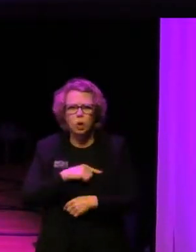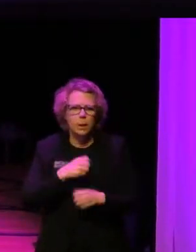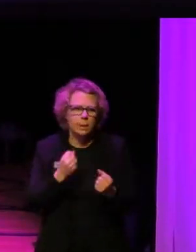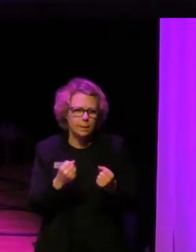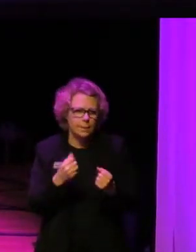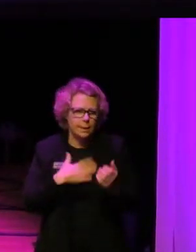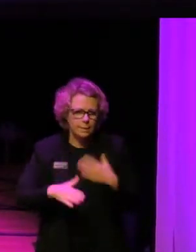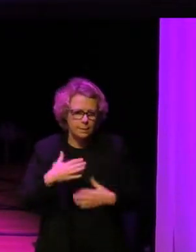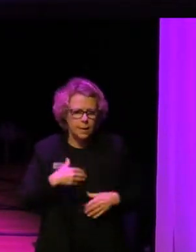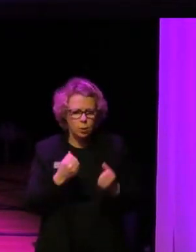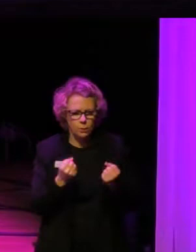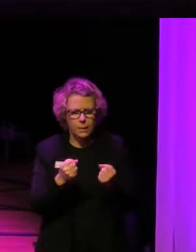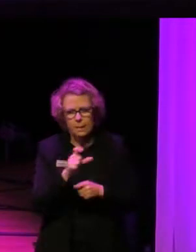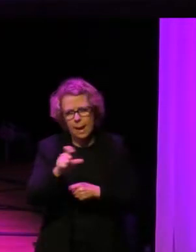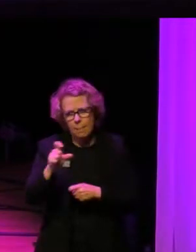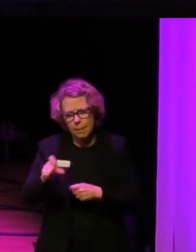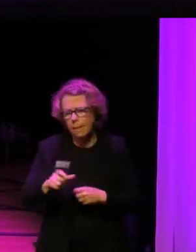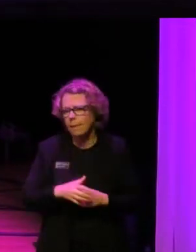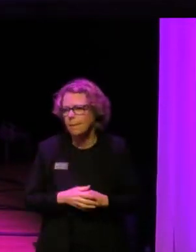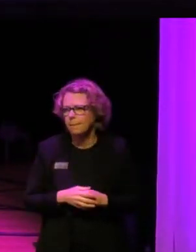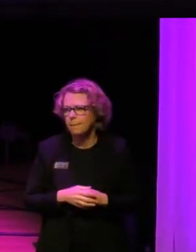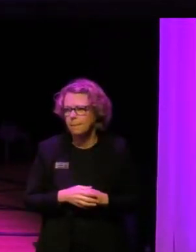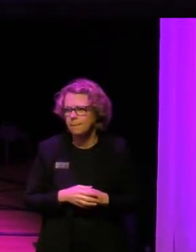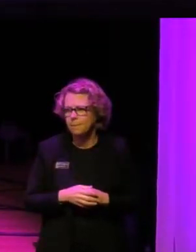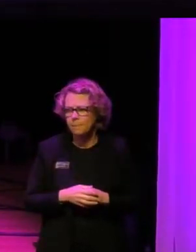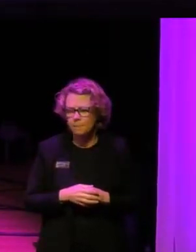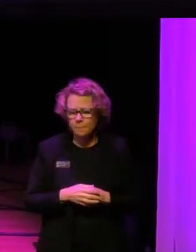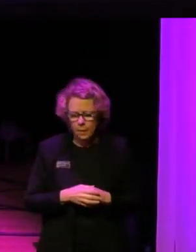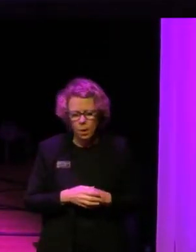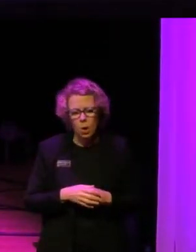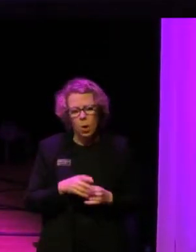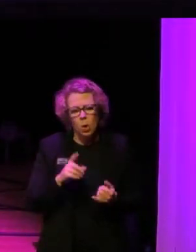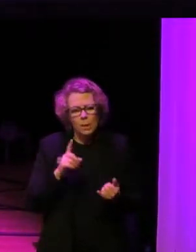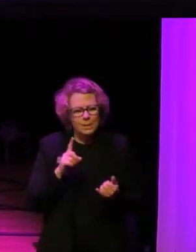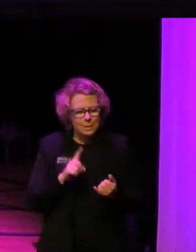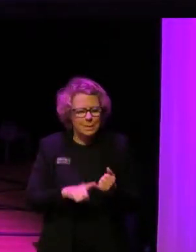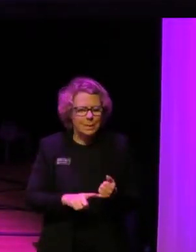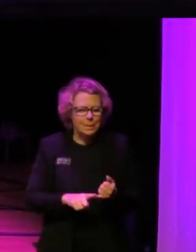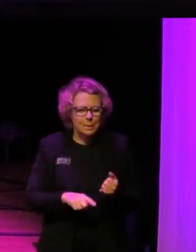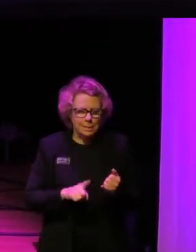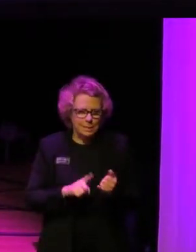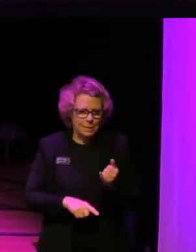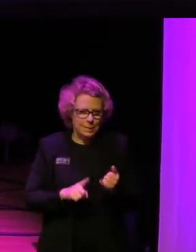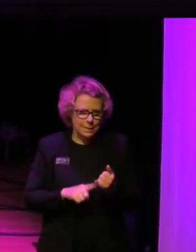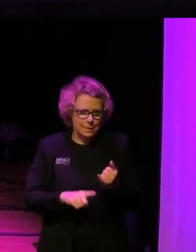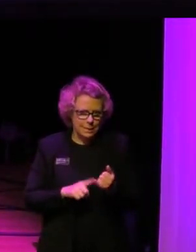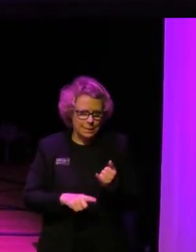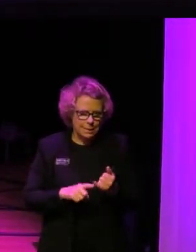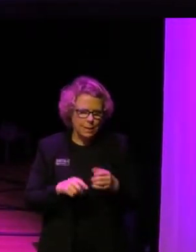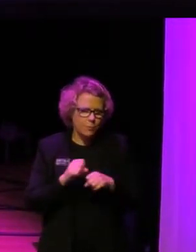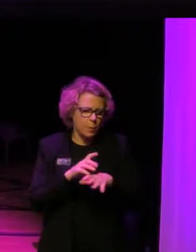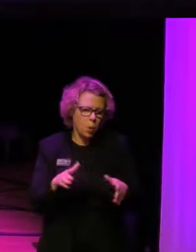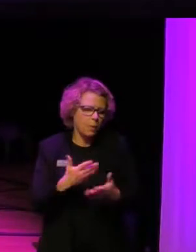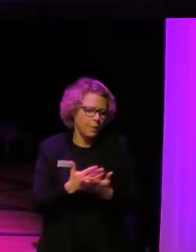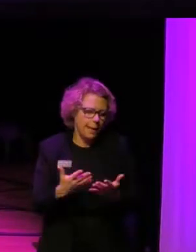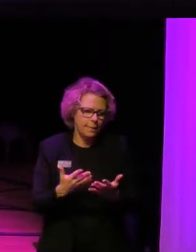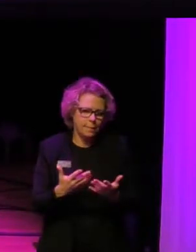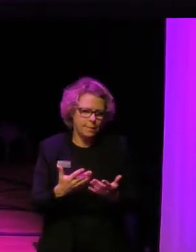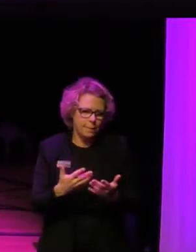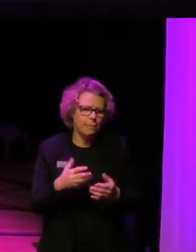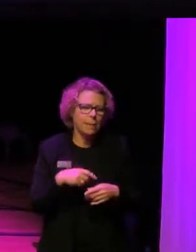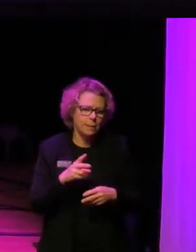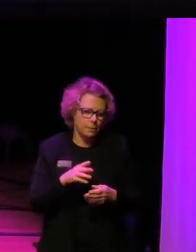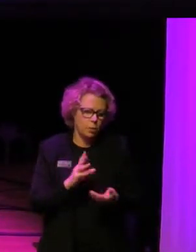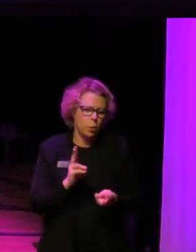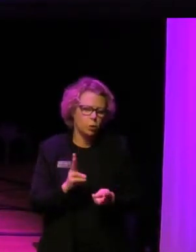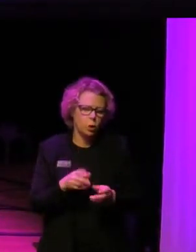viktiga ämnen som kommer att lyftas. Och sist men absolut inte minst en mycket viktig information att ta